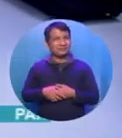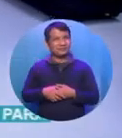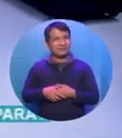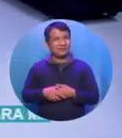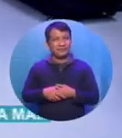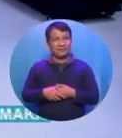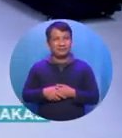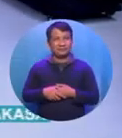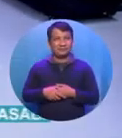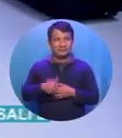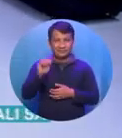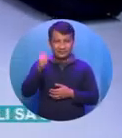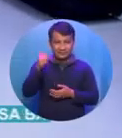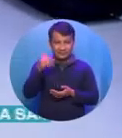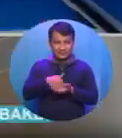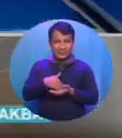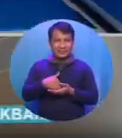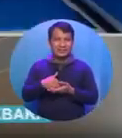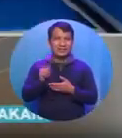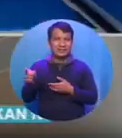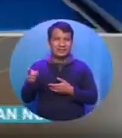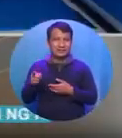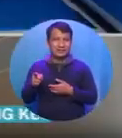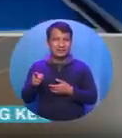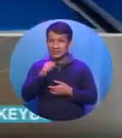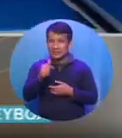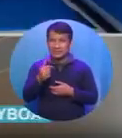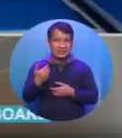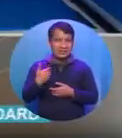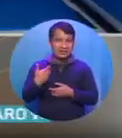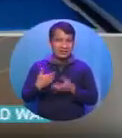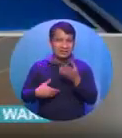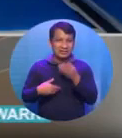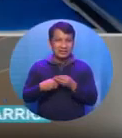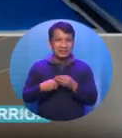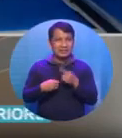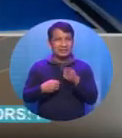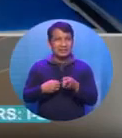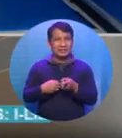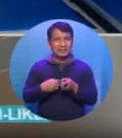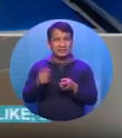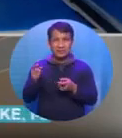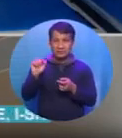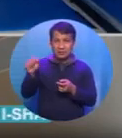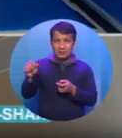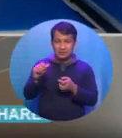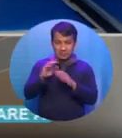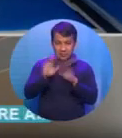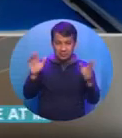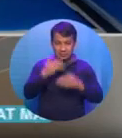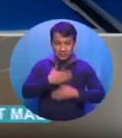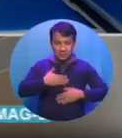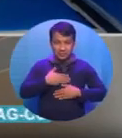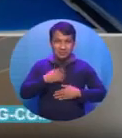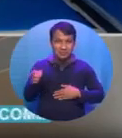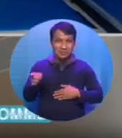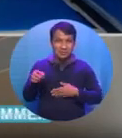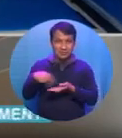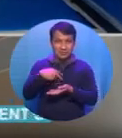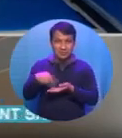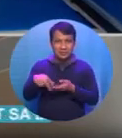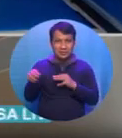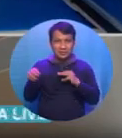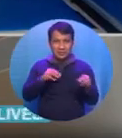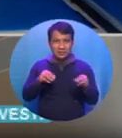10,000 pesos. Now, sir, hindi pa tapos. Hindi pa tapos, sir. Dahil na-switch on mo ang aming saya sa iyong dance